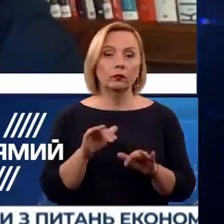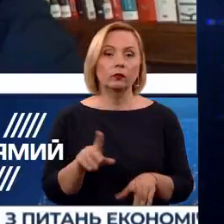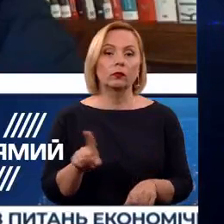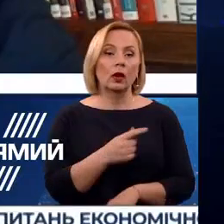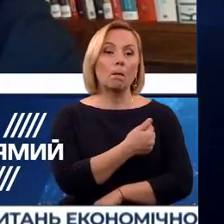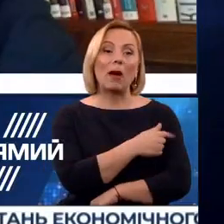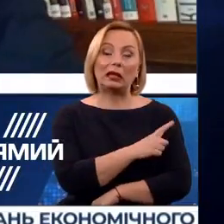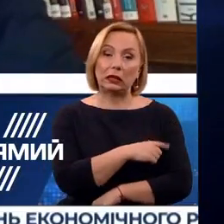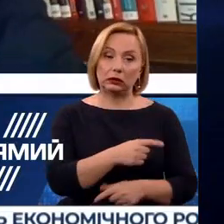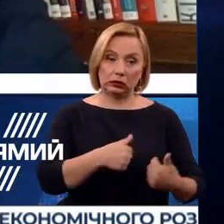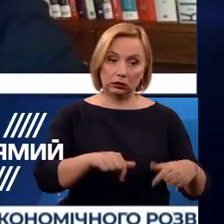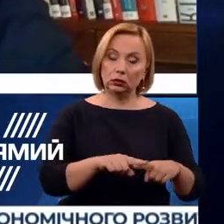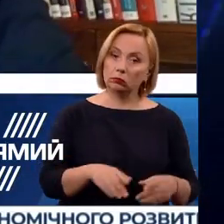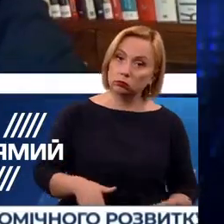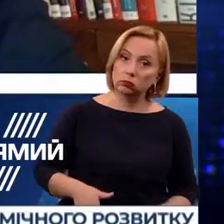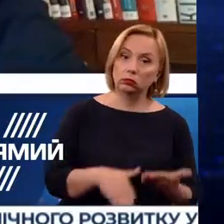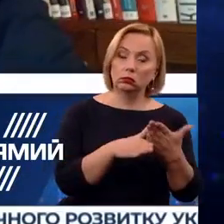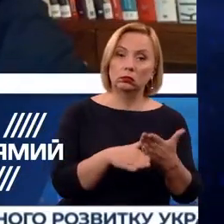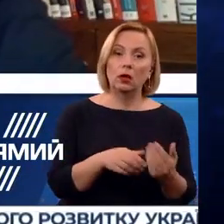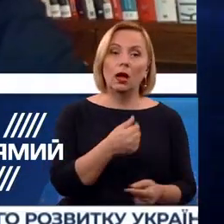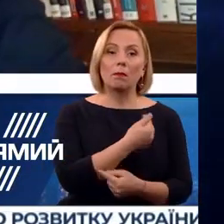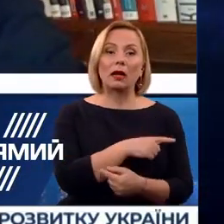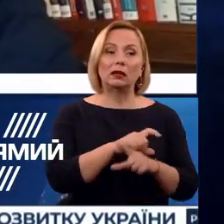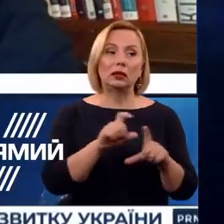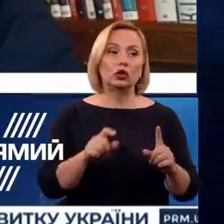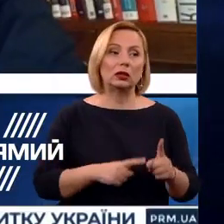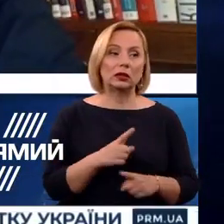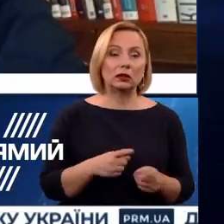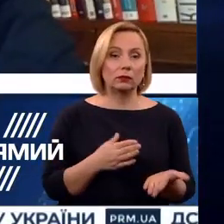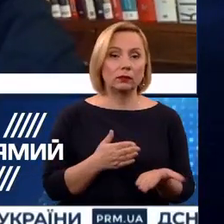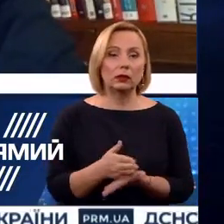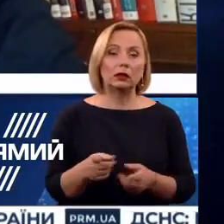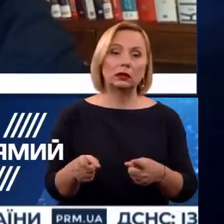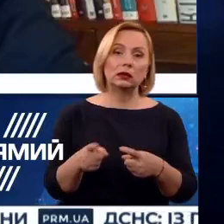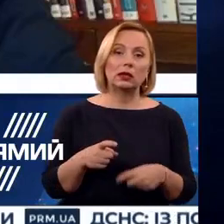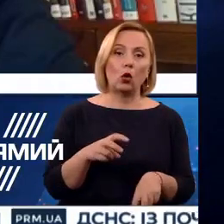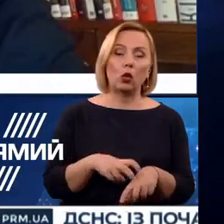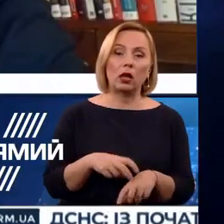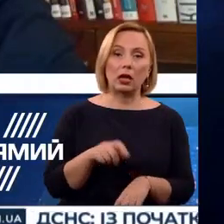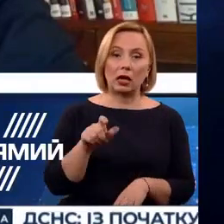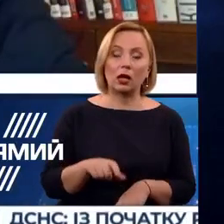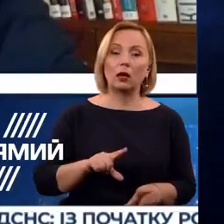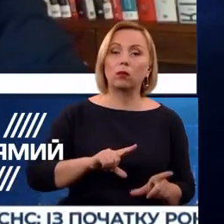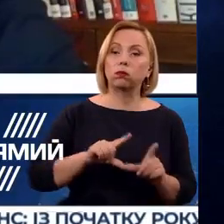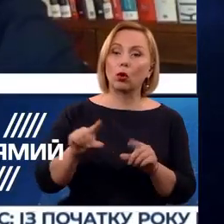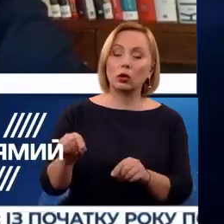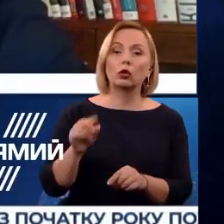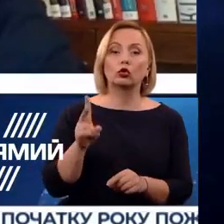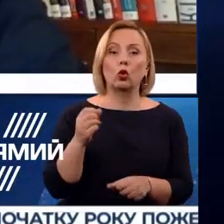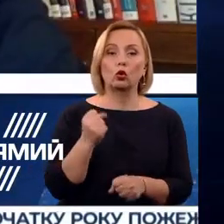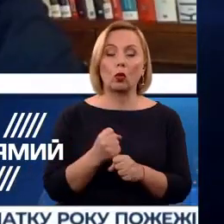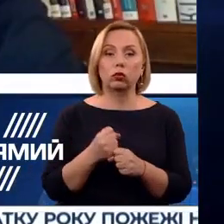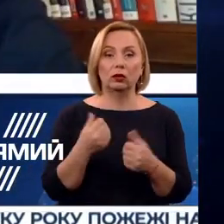медицині допомогти. Перепрофілювання медичних закладів, залучення лікарів, які поїхали, втратили роботу через